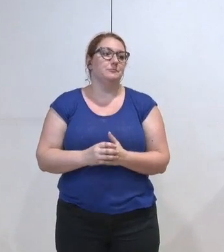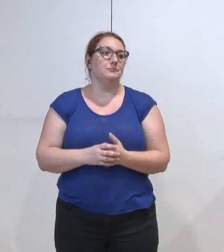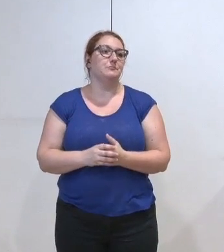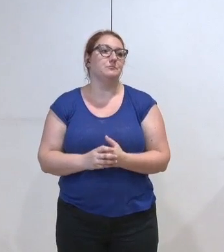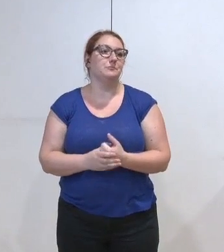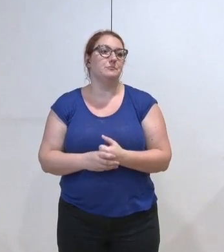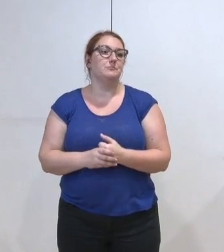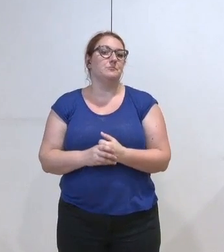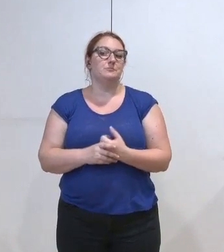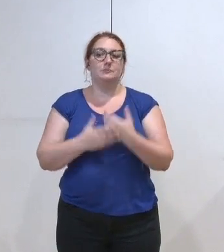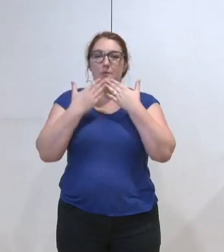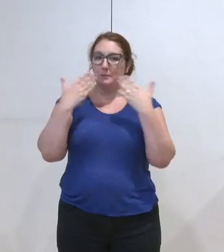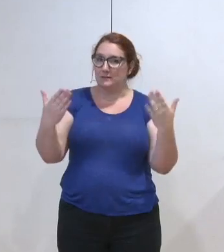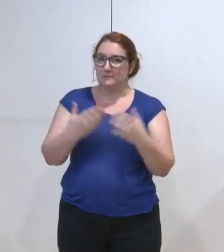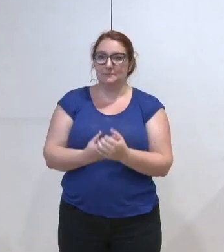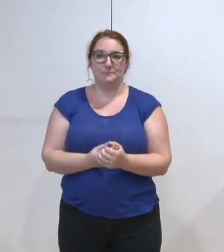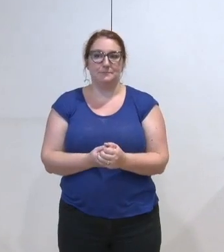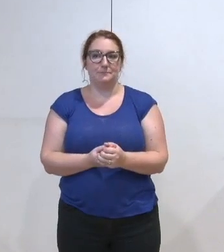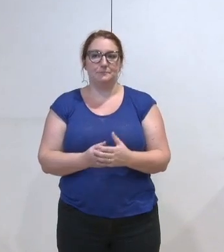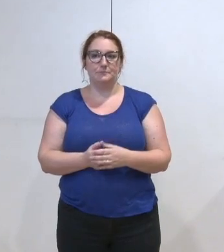sociale je vous